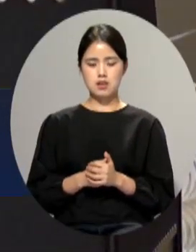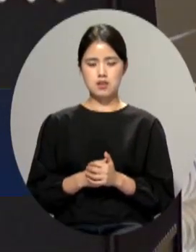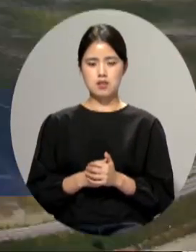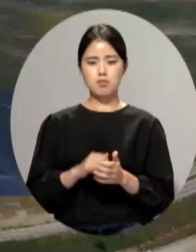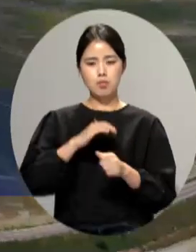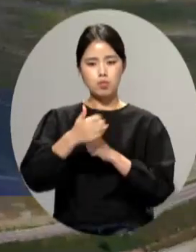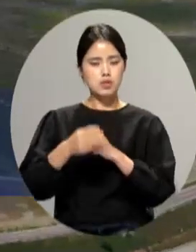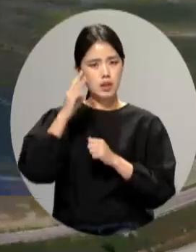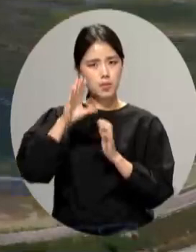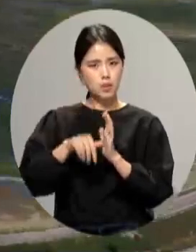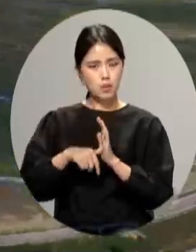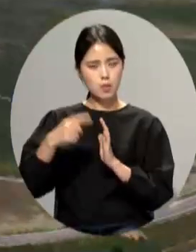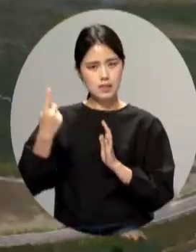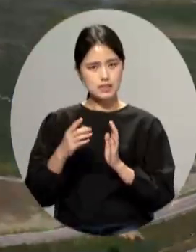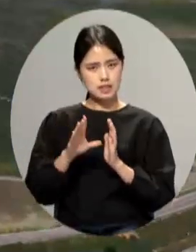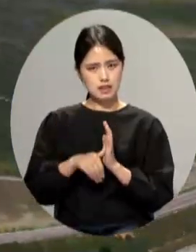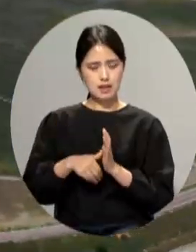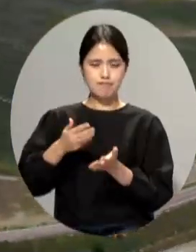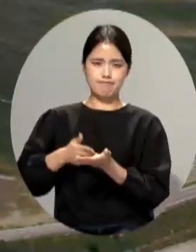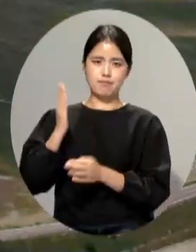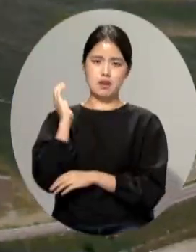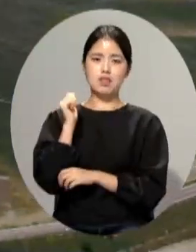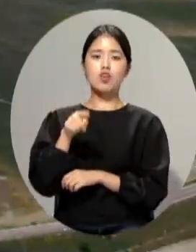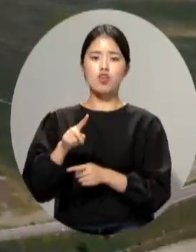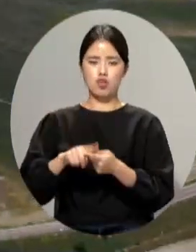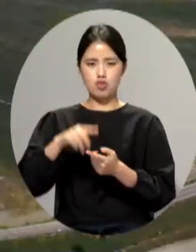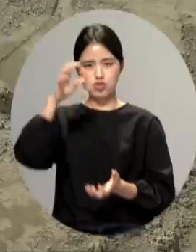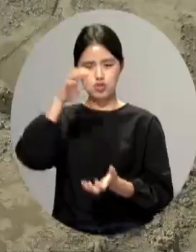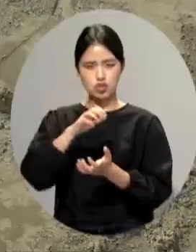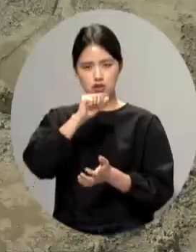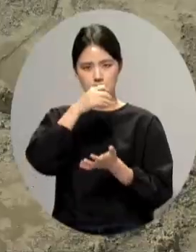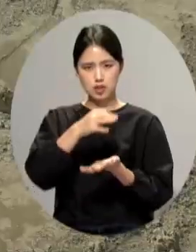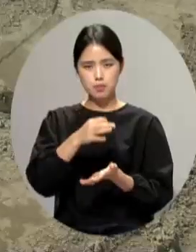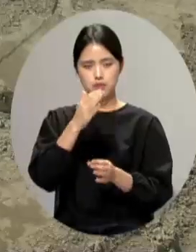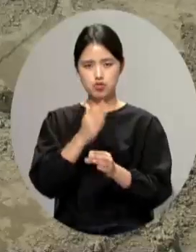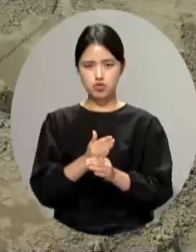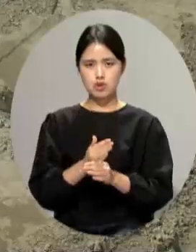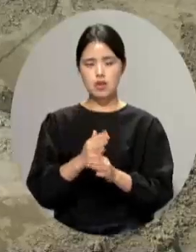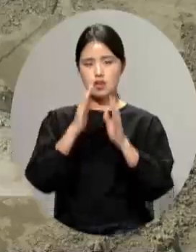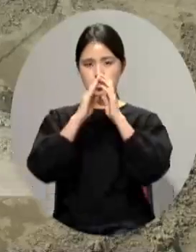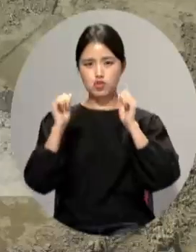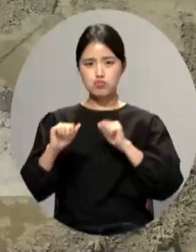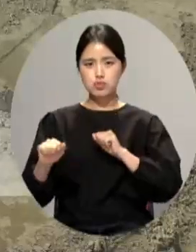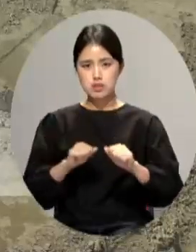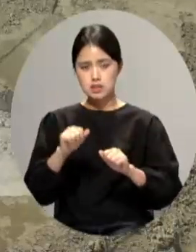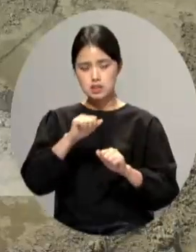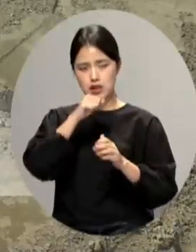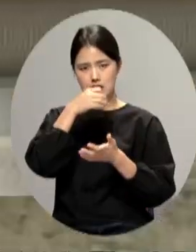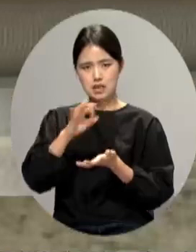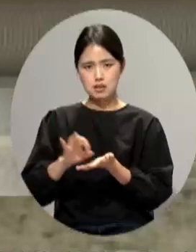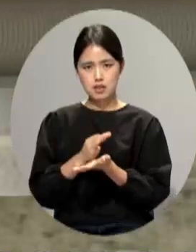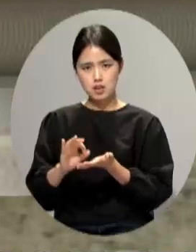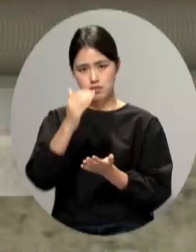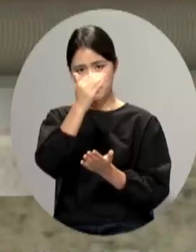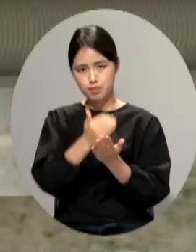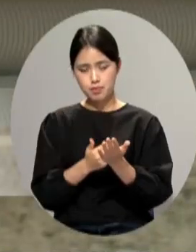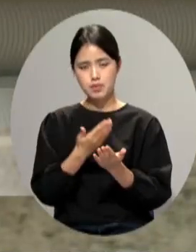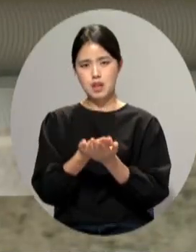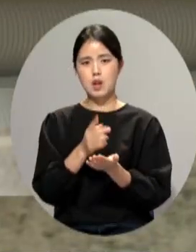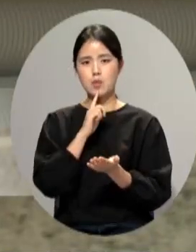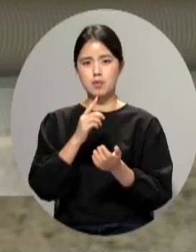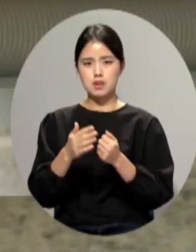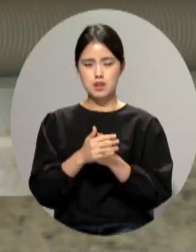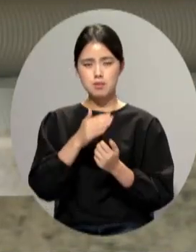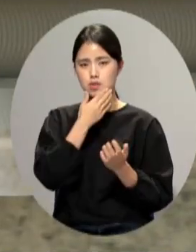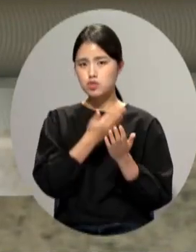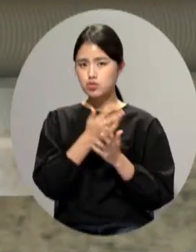그 자료. 전체 사업비 1,171억 원 가운데 전라북도가 집행한 예산 현황도 요청해 전라북도가 주관한